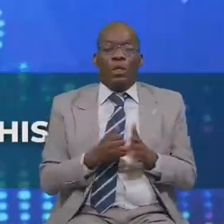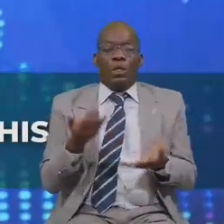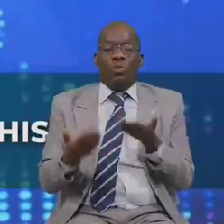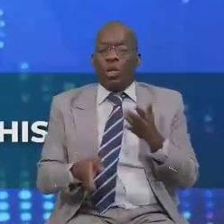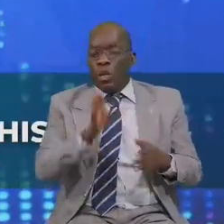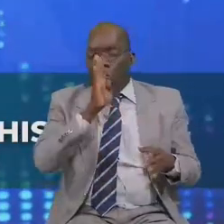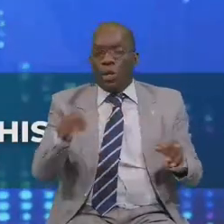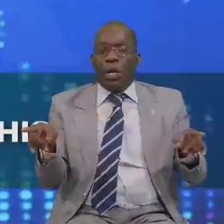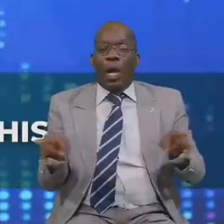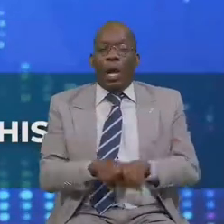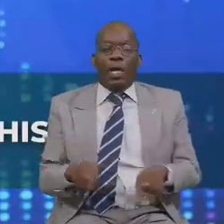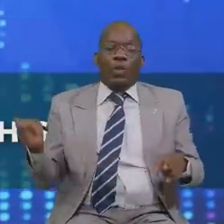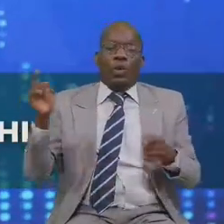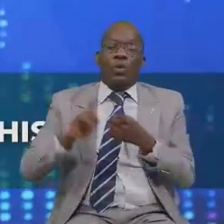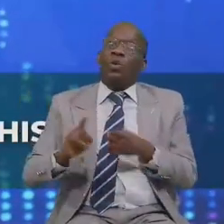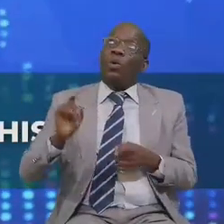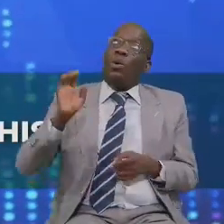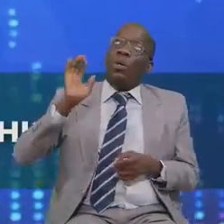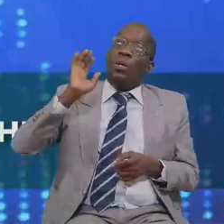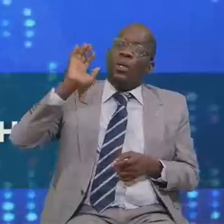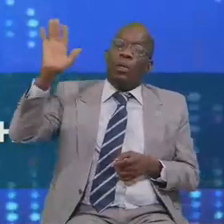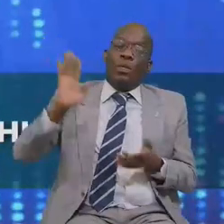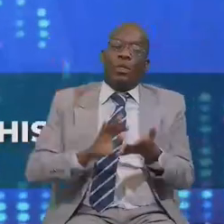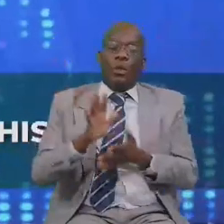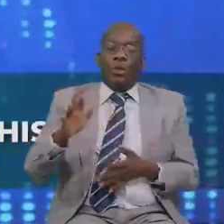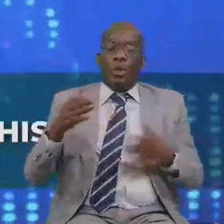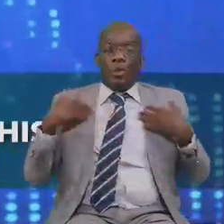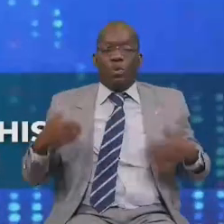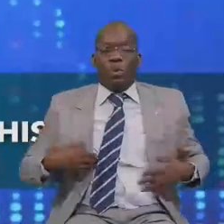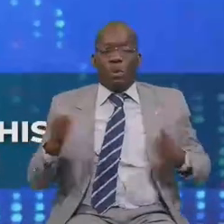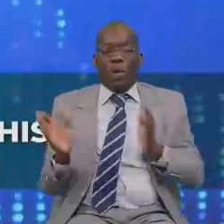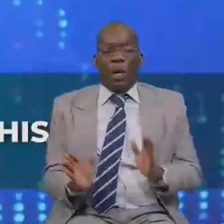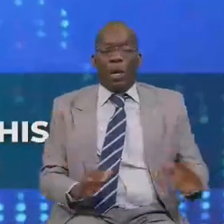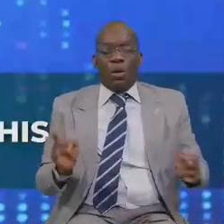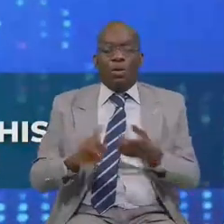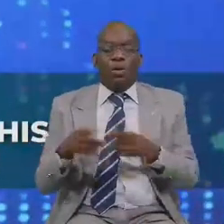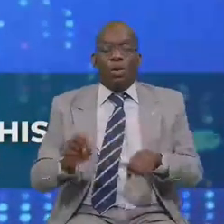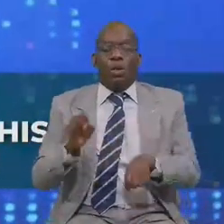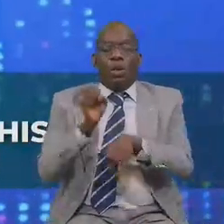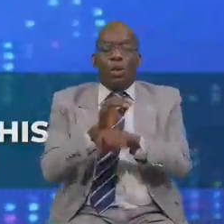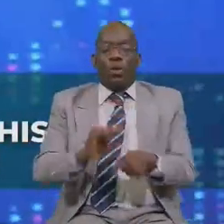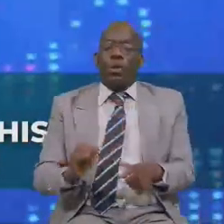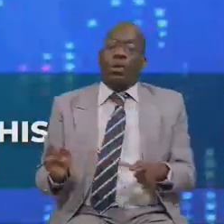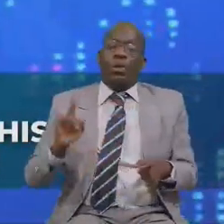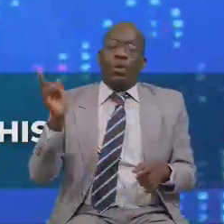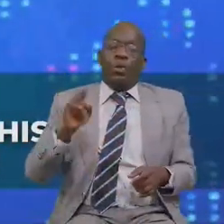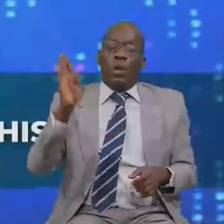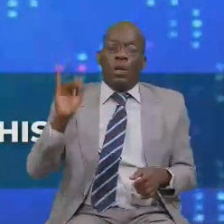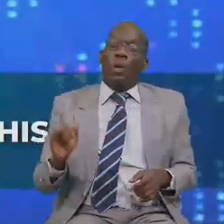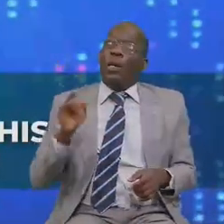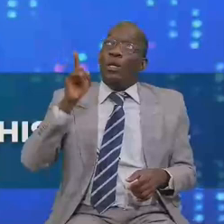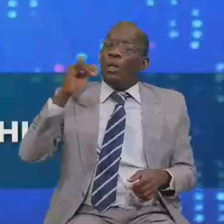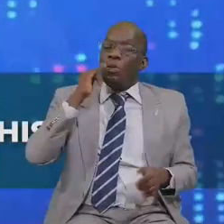notre Sauveur, le Seigneur Jésus, qui transforma le corps de notre humiliation en le rendant semblable au corps de sa gloire. Par le pouvoir qu'il